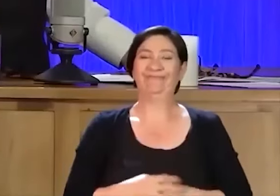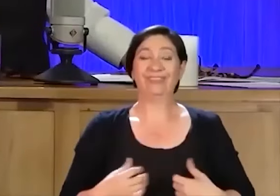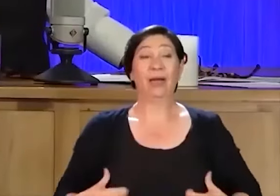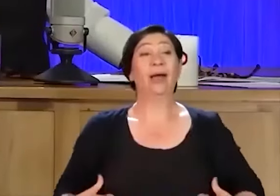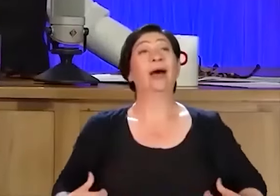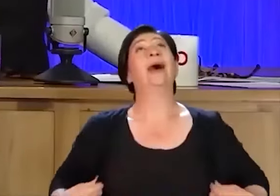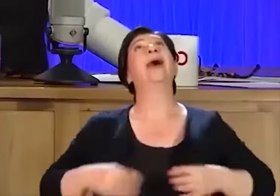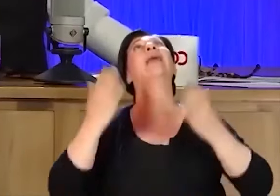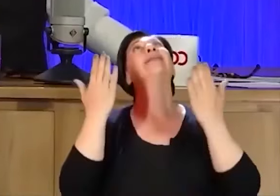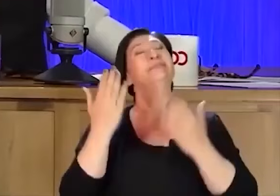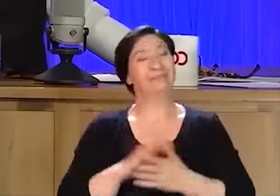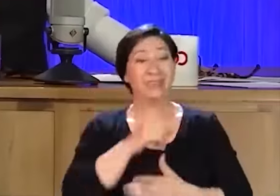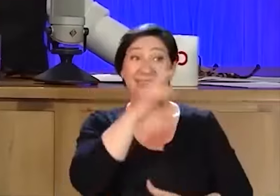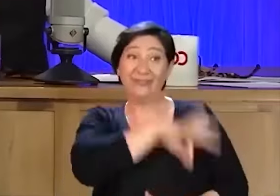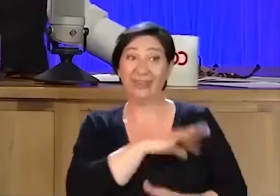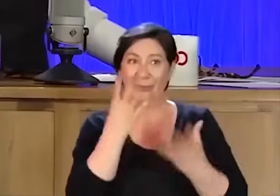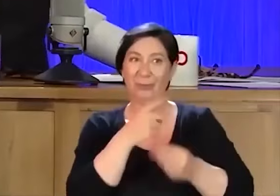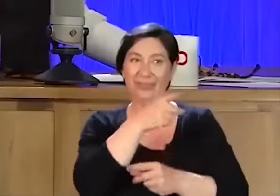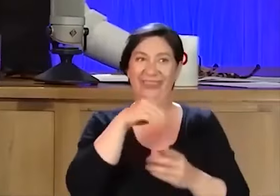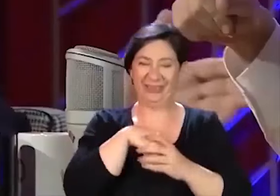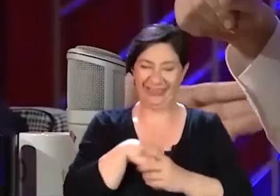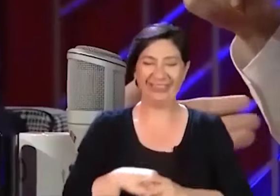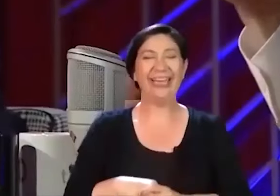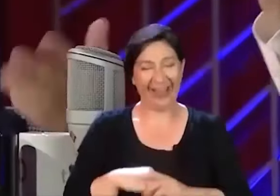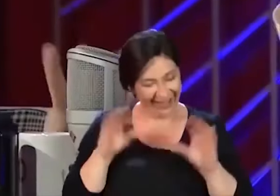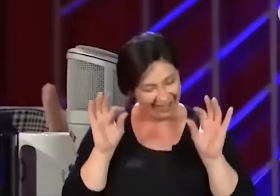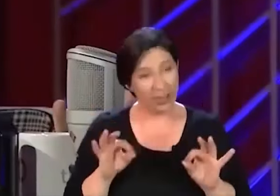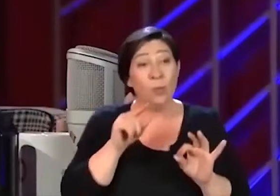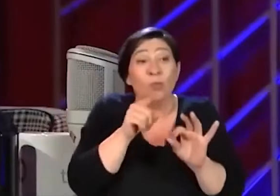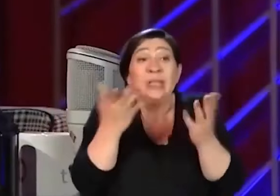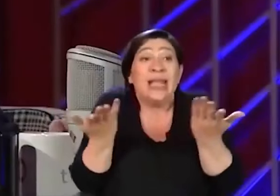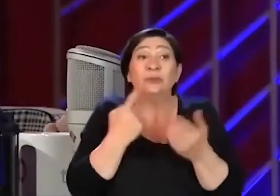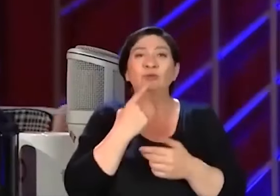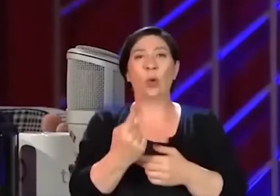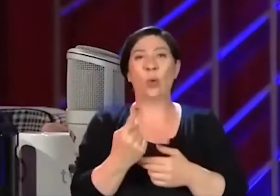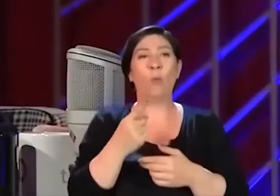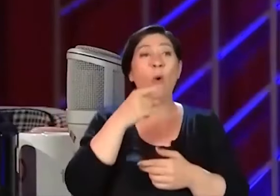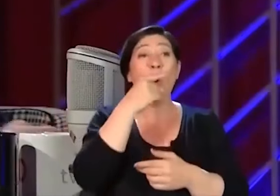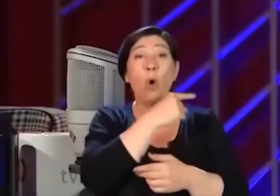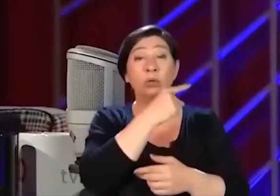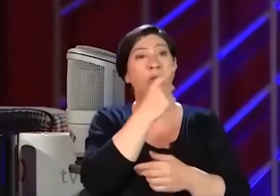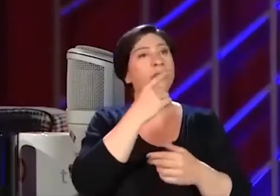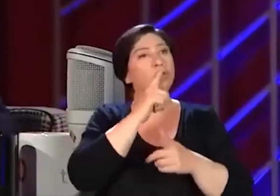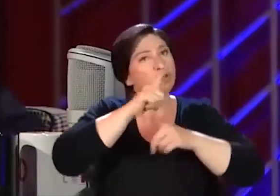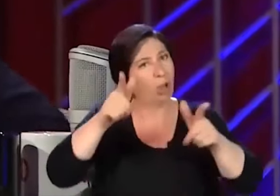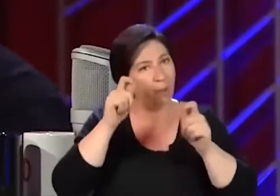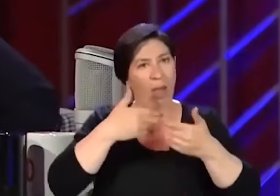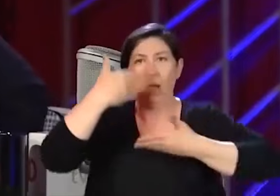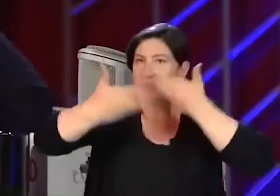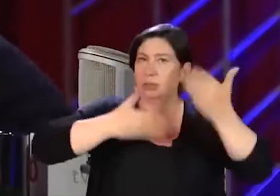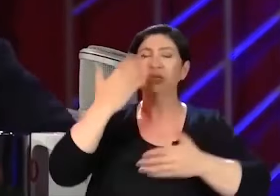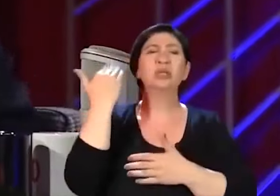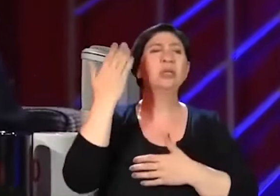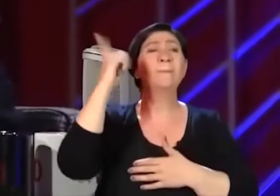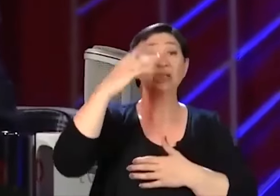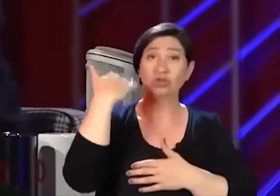Evet Allah'ım yani. Ya sizin işinize yaradı. Evet, tabii. Sizin hayır şöyle, yaradı. Bunu niye söylüyorum? Mesela orada da çağrı yaptım. Geçenlerde bana dediler